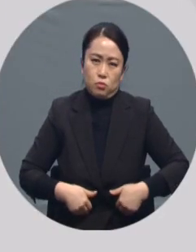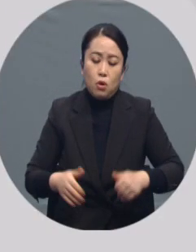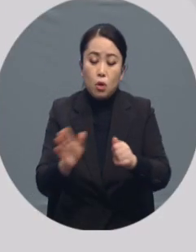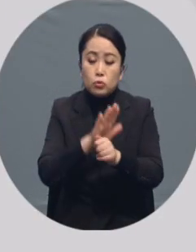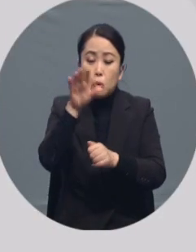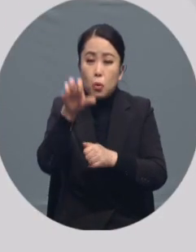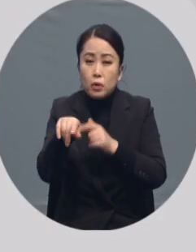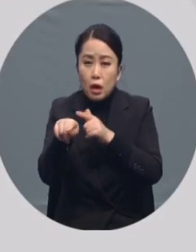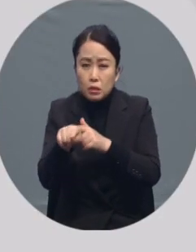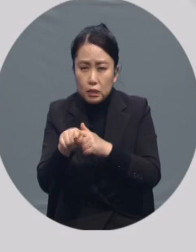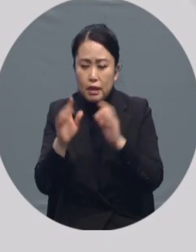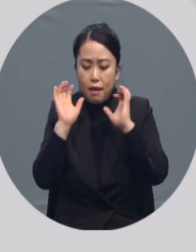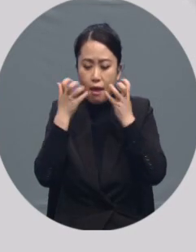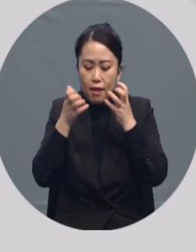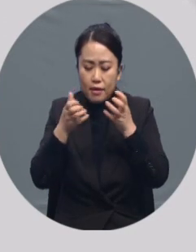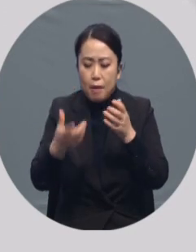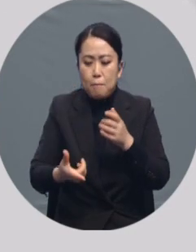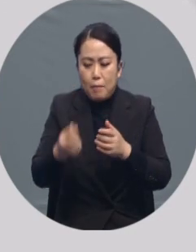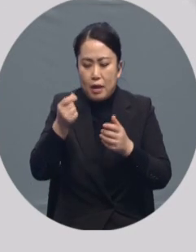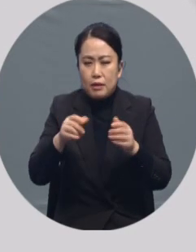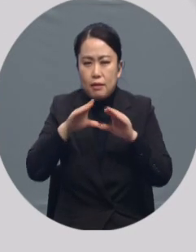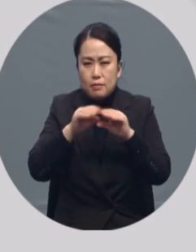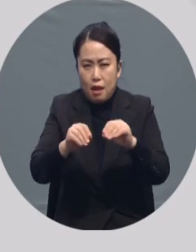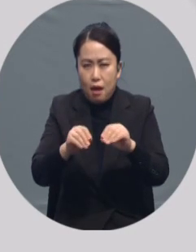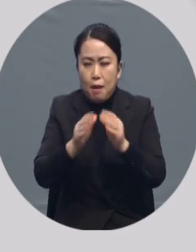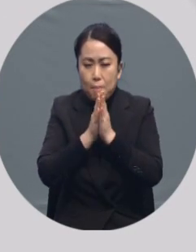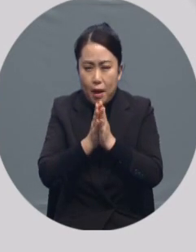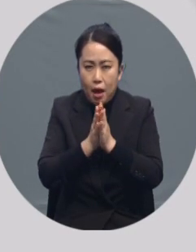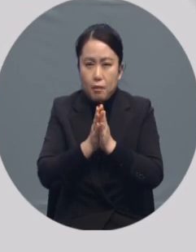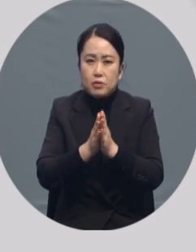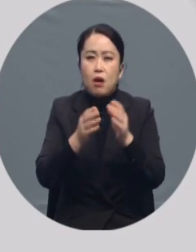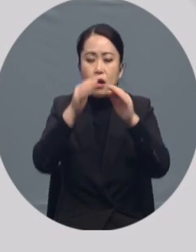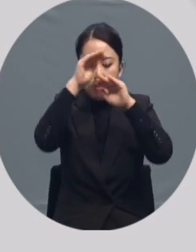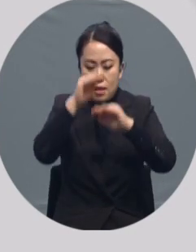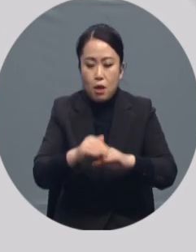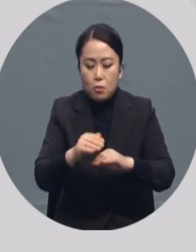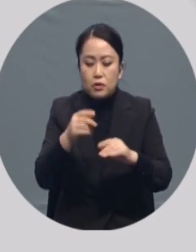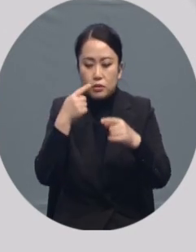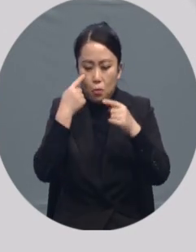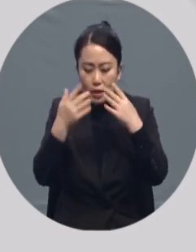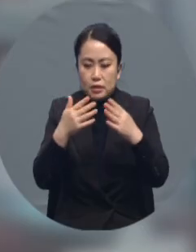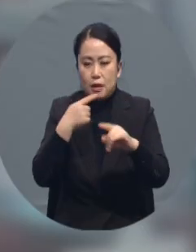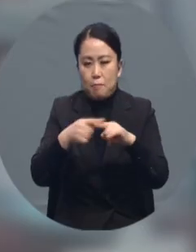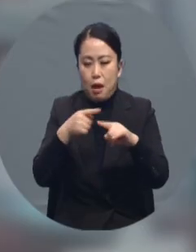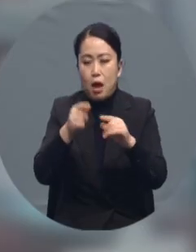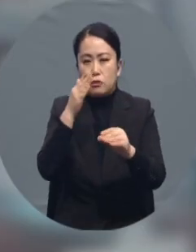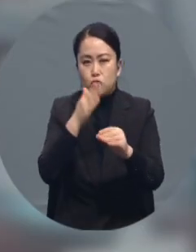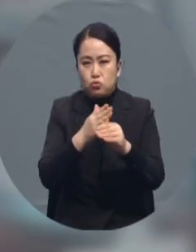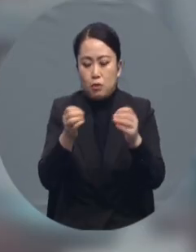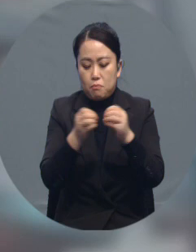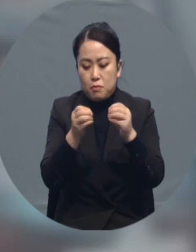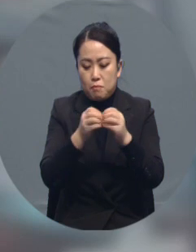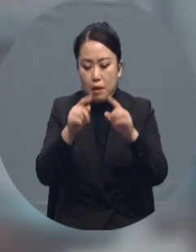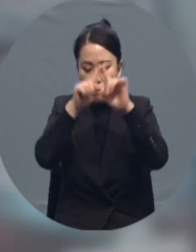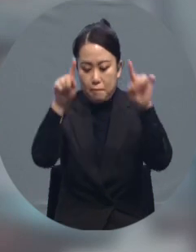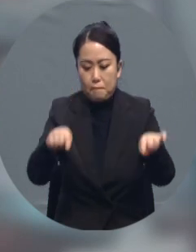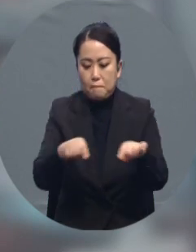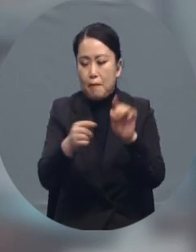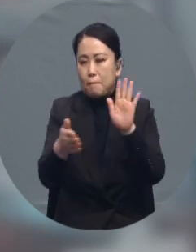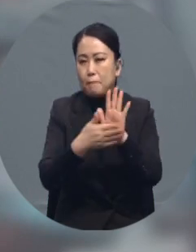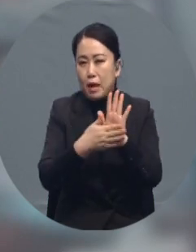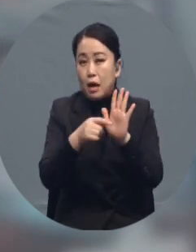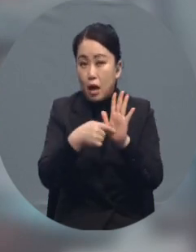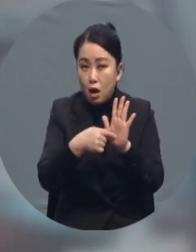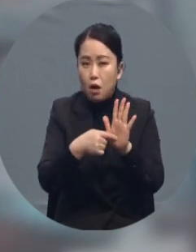뒤늦게 신생아의 쾌유를 바라며 사실관계를 정확히 파악하는 중이라는 입장문을 냈습니다. 부모로부터